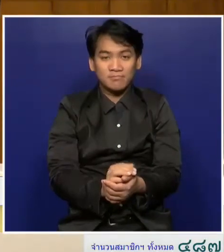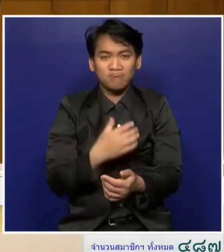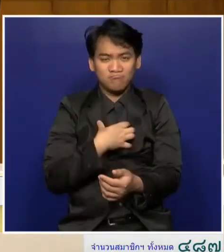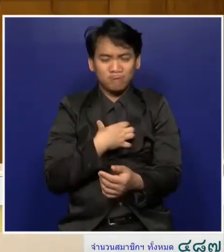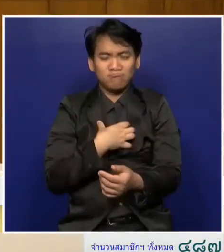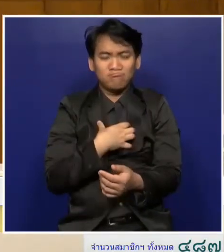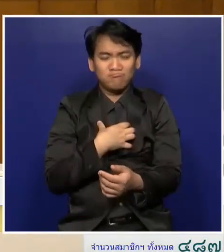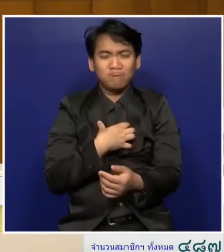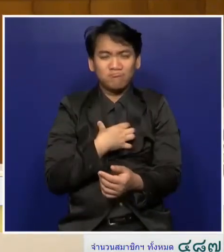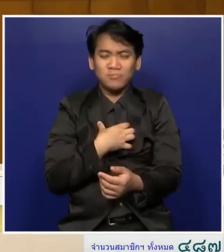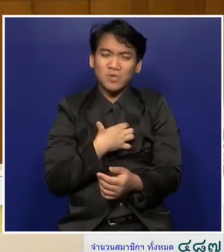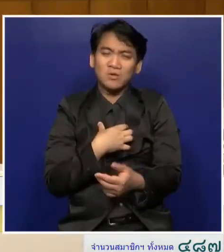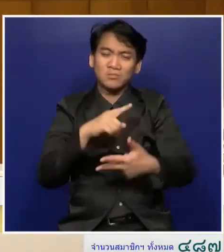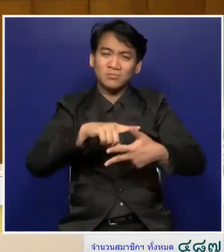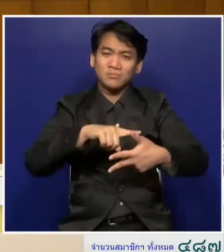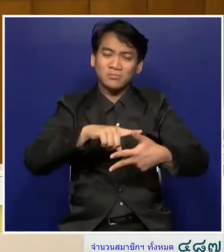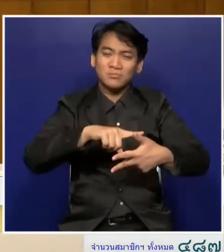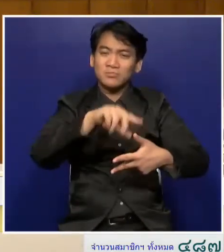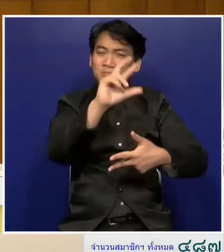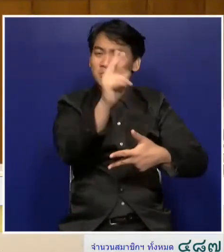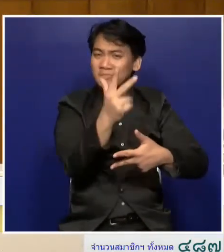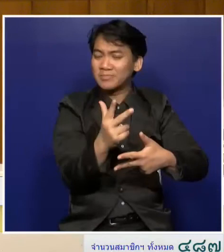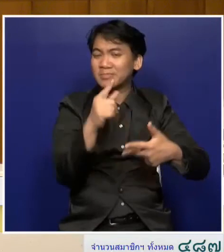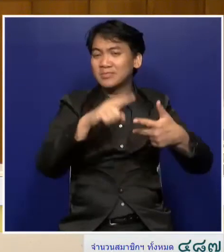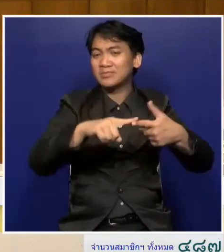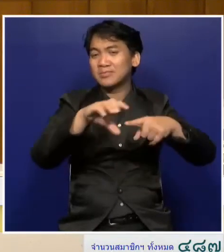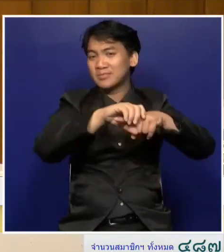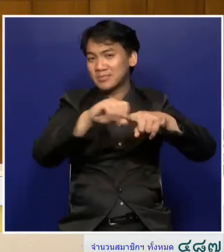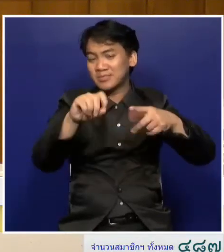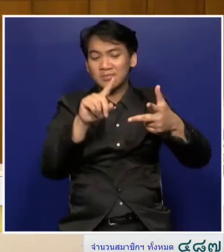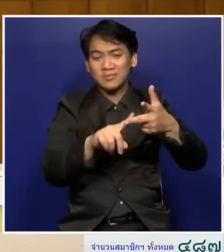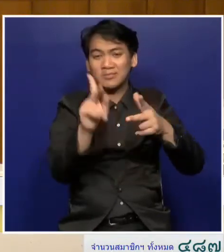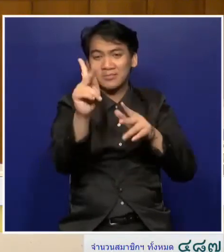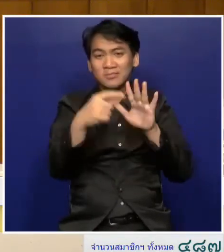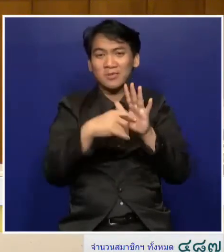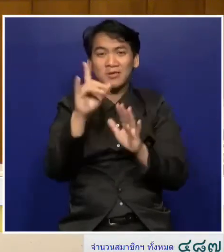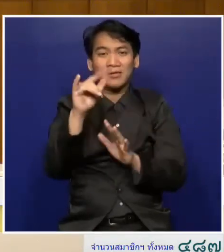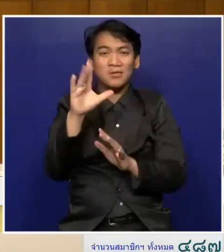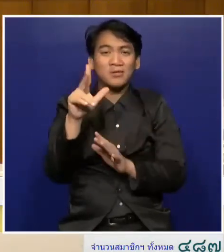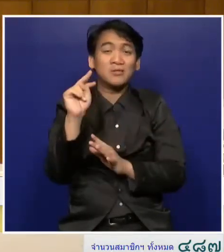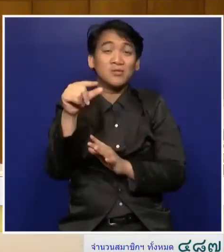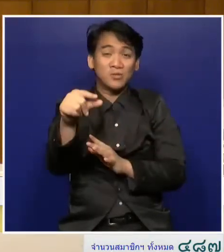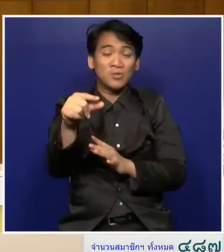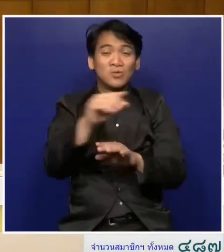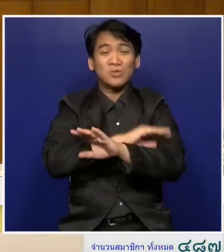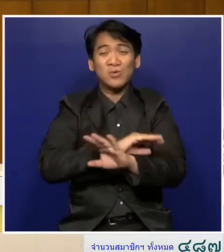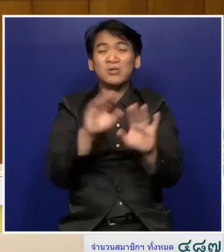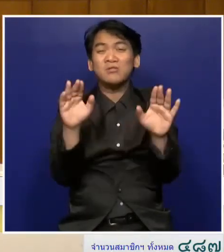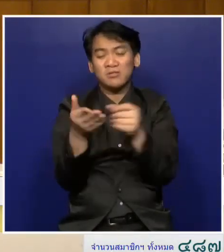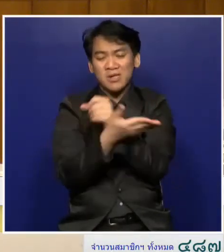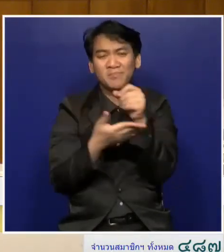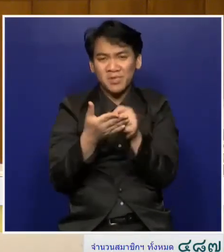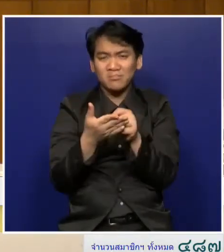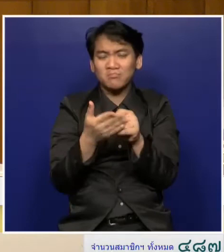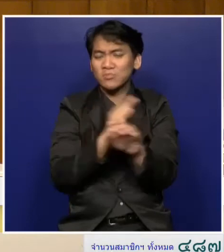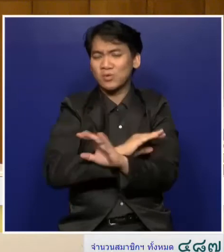กัชากัชงกระท่อม ออกจากพgenommenเศรศิตรแล้วก็ มีการควบคุใหม่การคบคุมนั้ใหเปนคุมใน กฎ